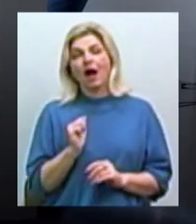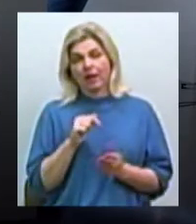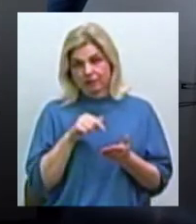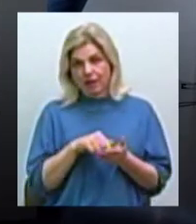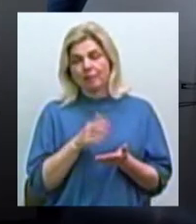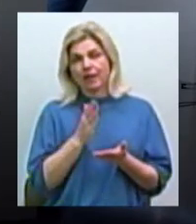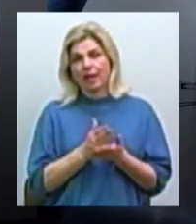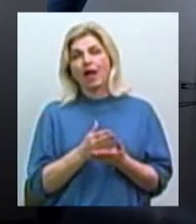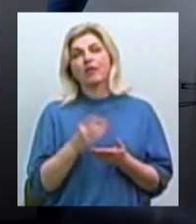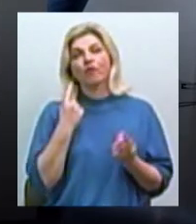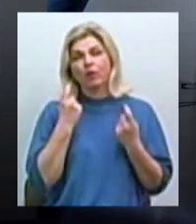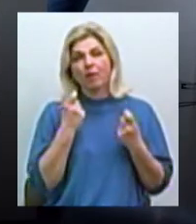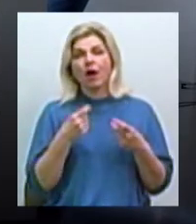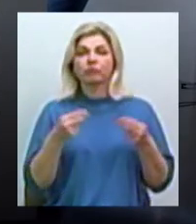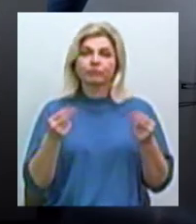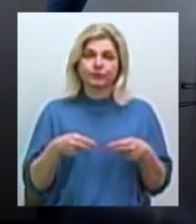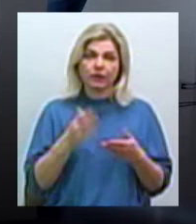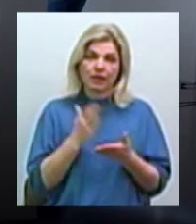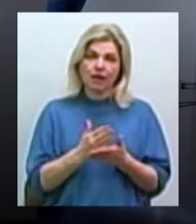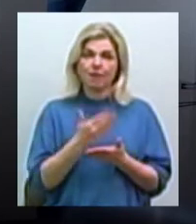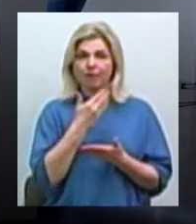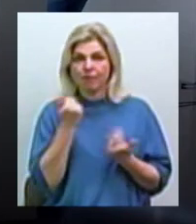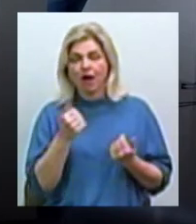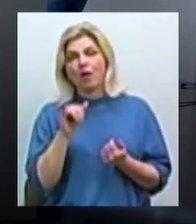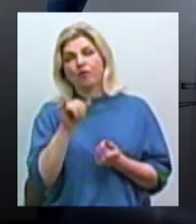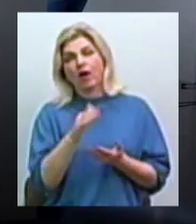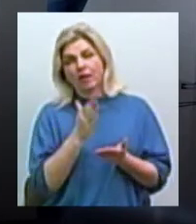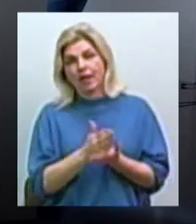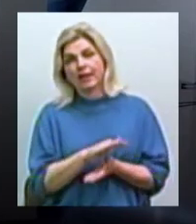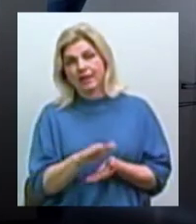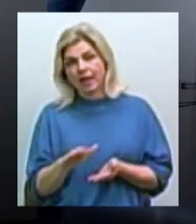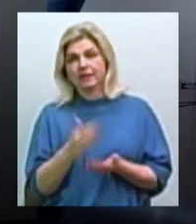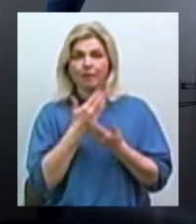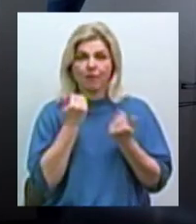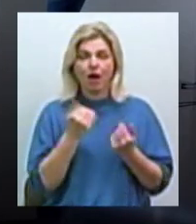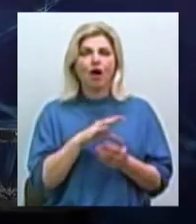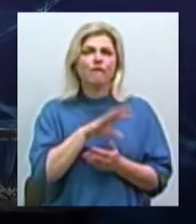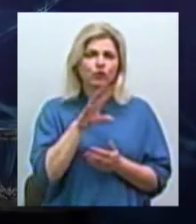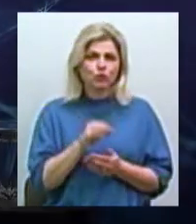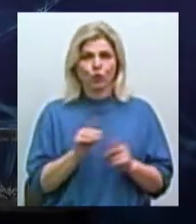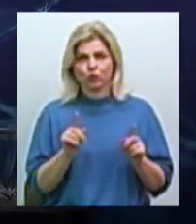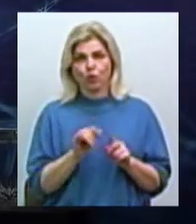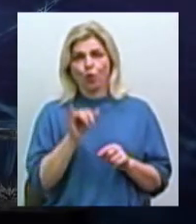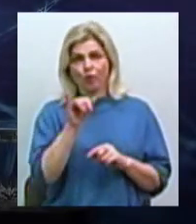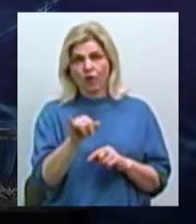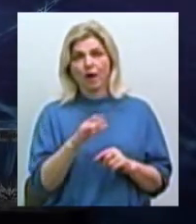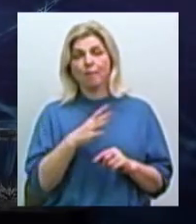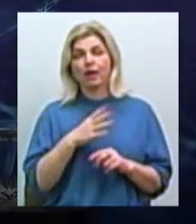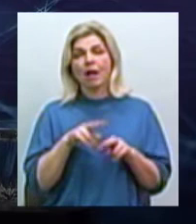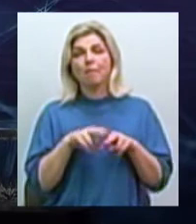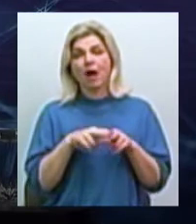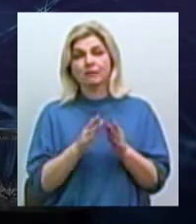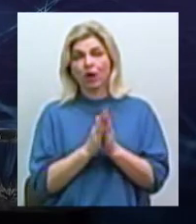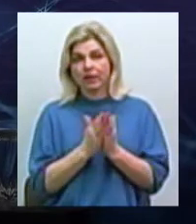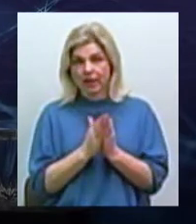інформація про те, одружені ви, не одружені, чи є у вас діти, чи немає у вас дітей. Тобто те саме, що було у вашому паспорті